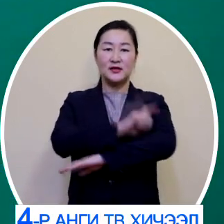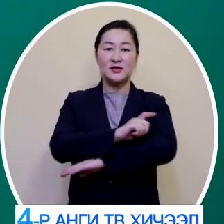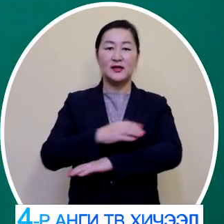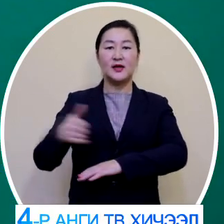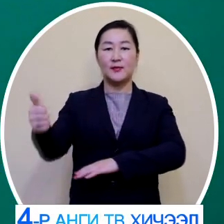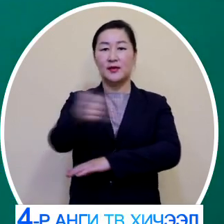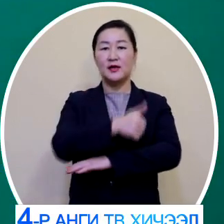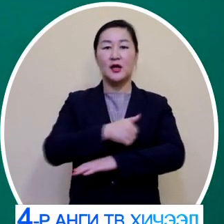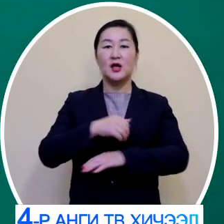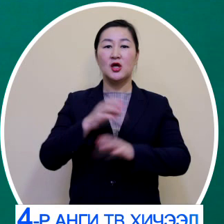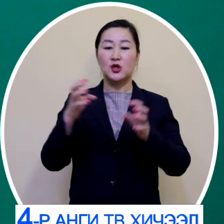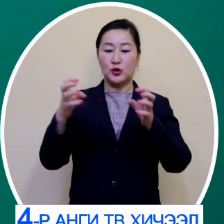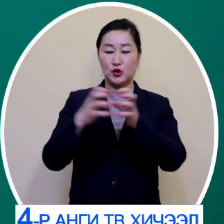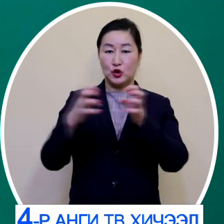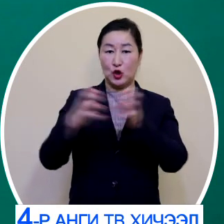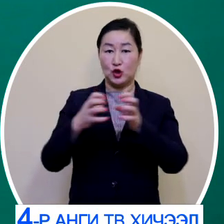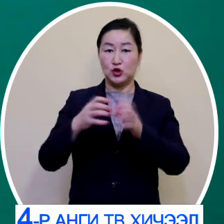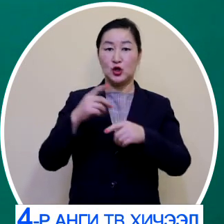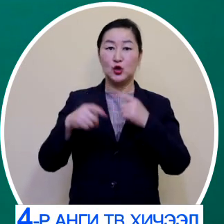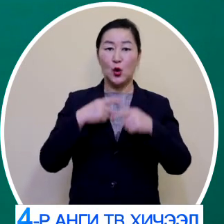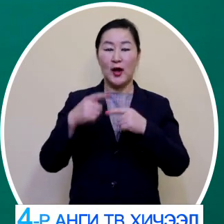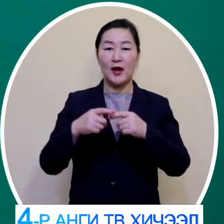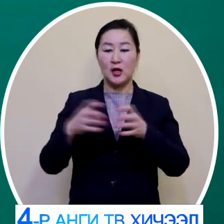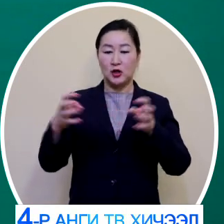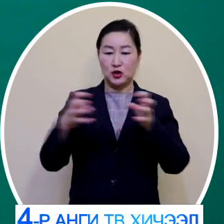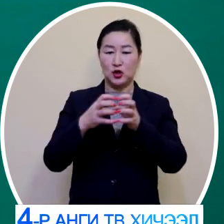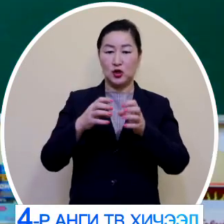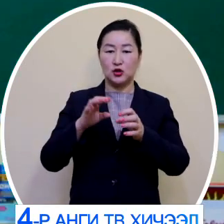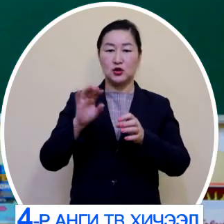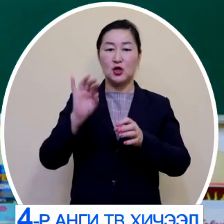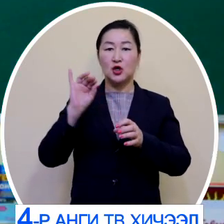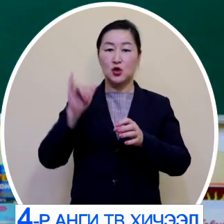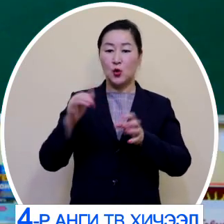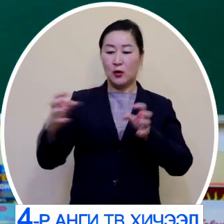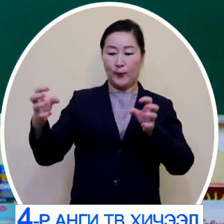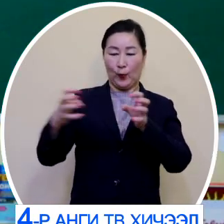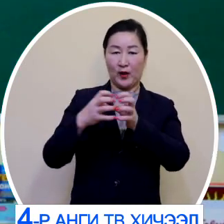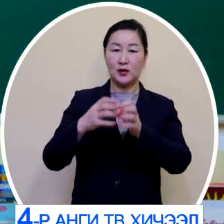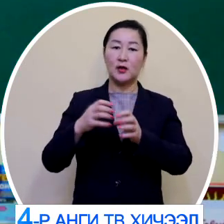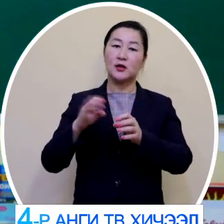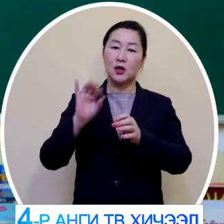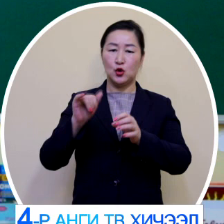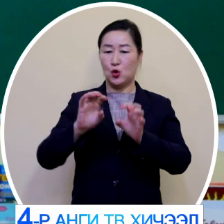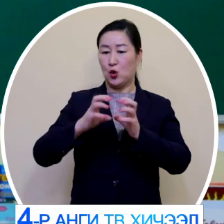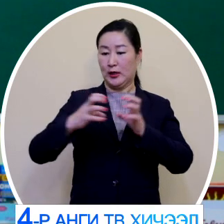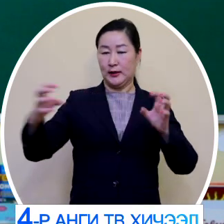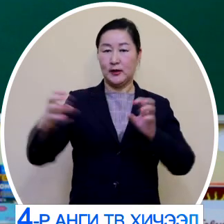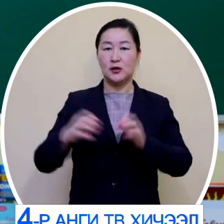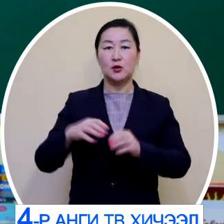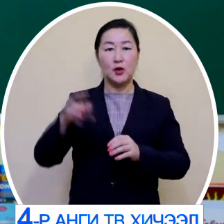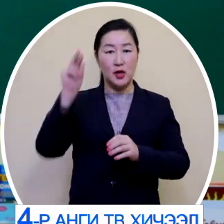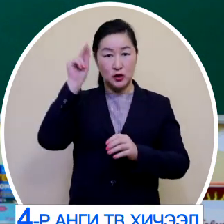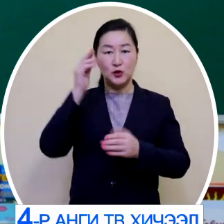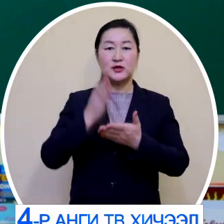тухай, соронз юу татдаг, ямар материалыг татдаг, ямар материалыг татдаггүй талаар хичээлүүдийг судалсан байгаа.